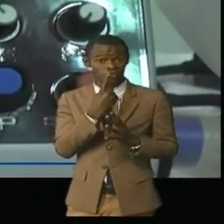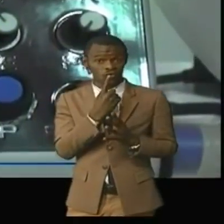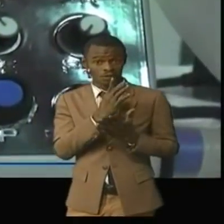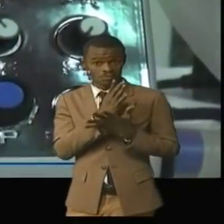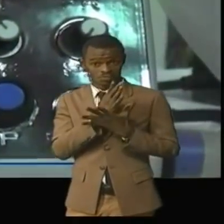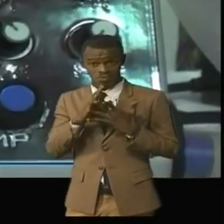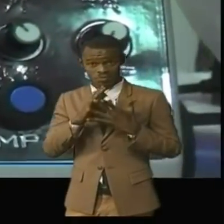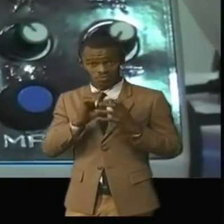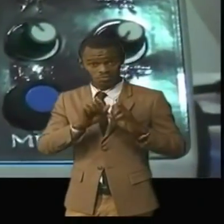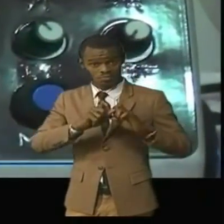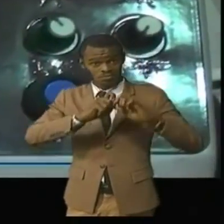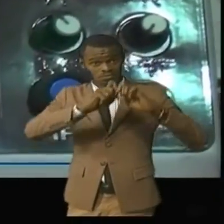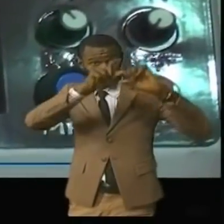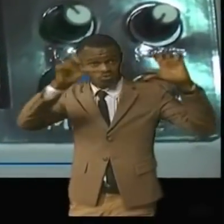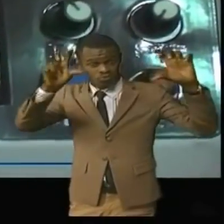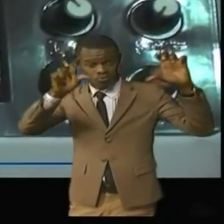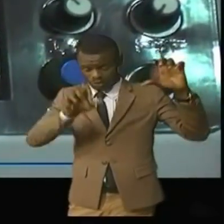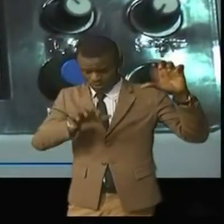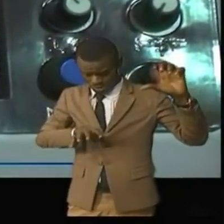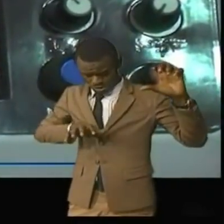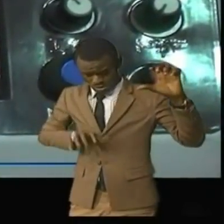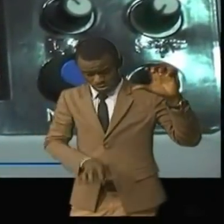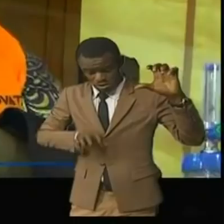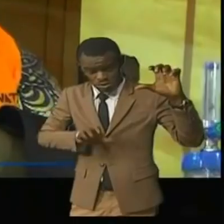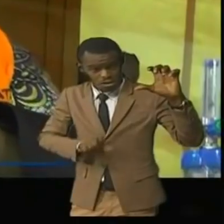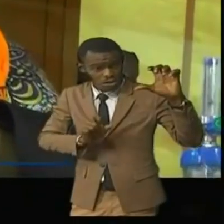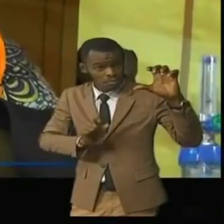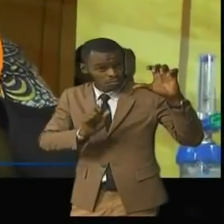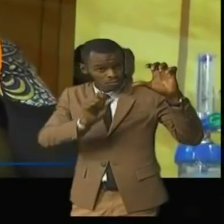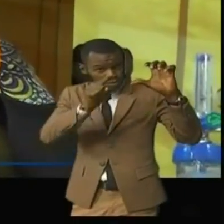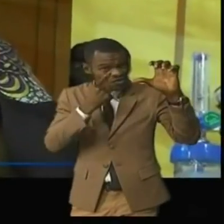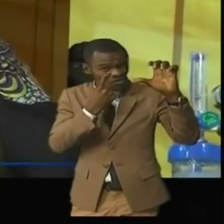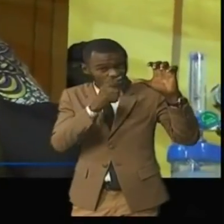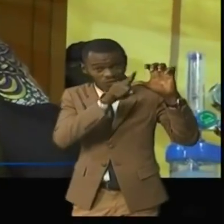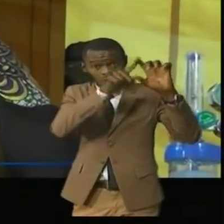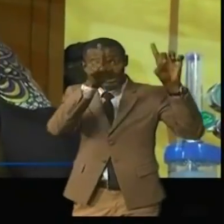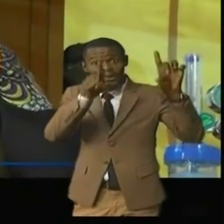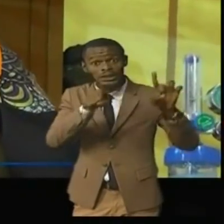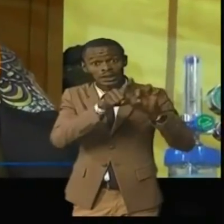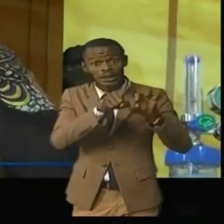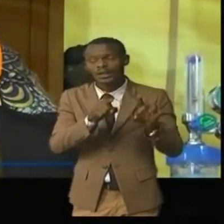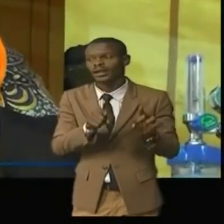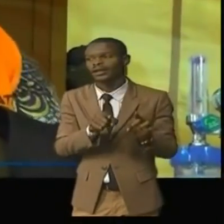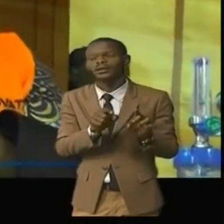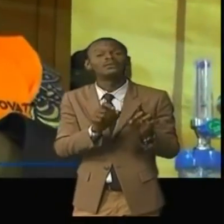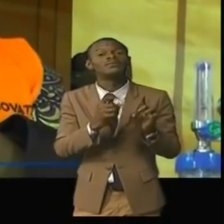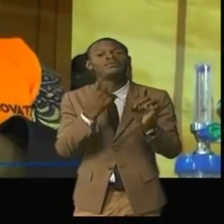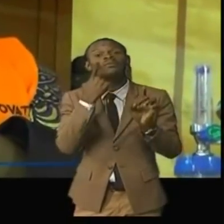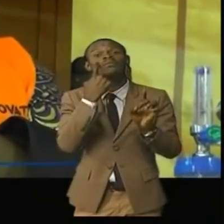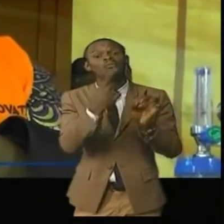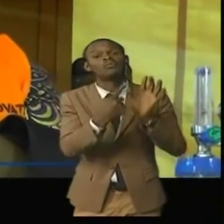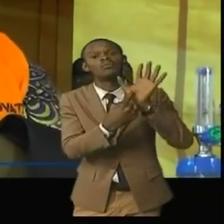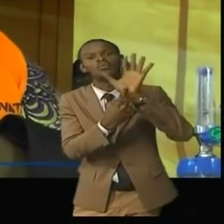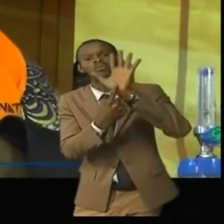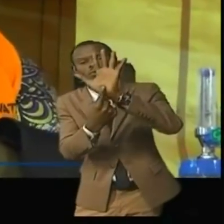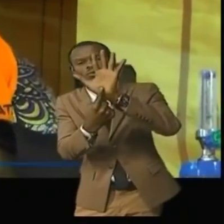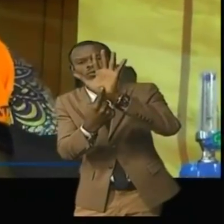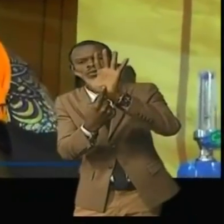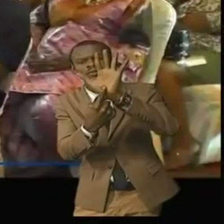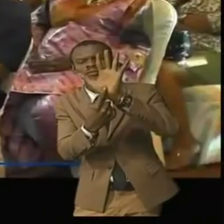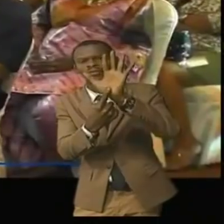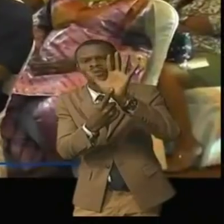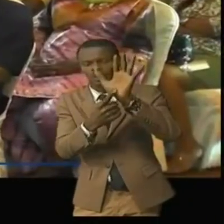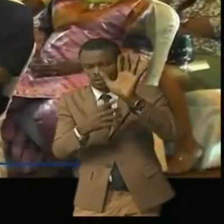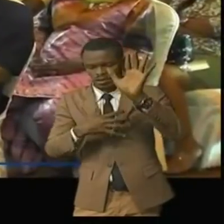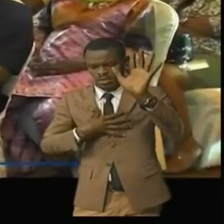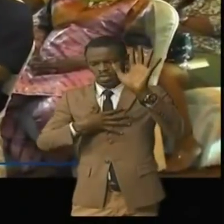écran tactile devant nous. Et cet écran-là qui nous permet d'afficher des paramètres qui sont variables.